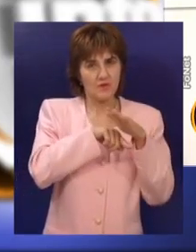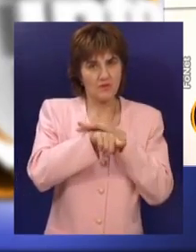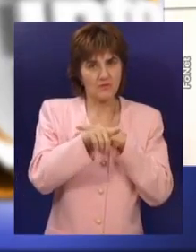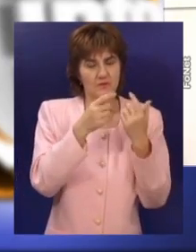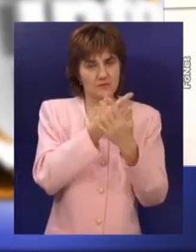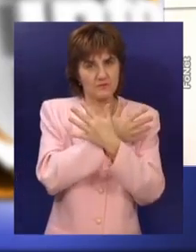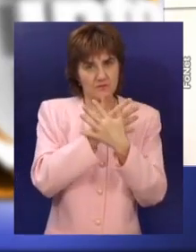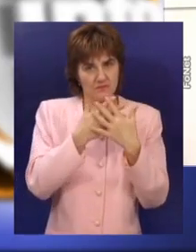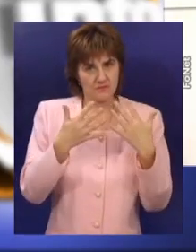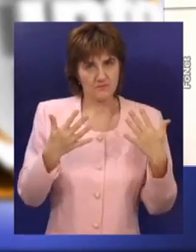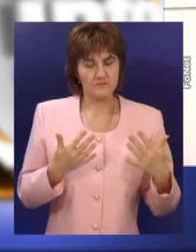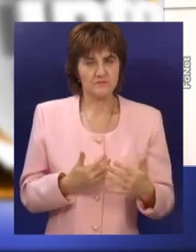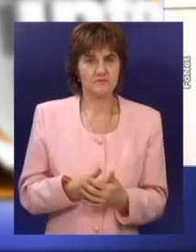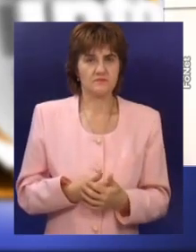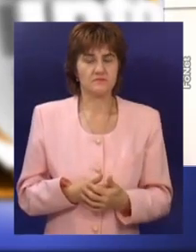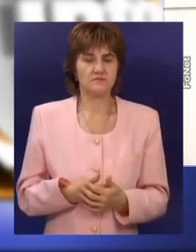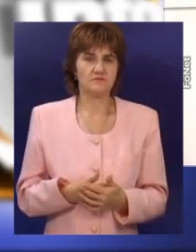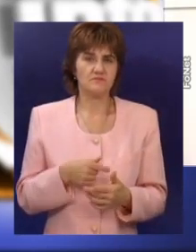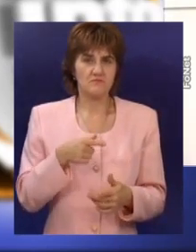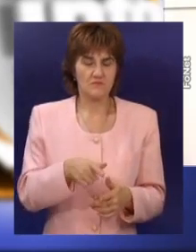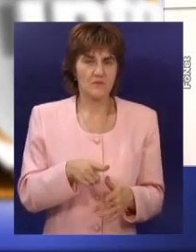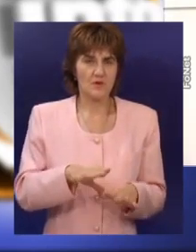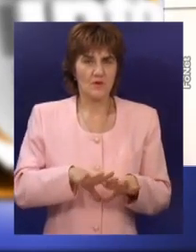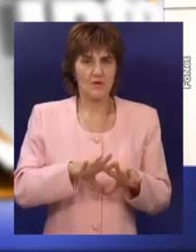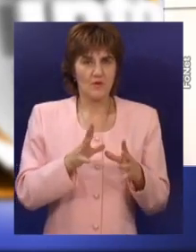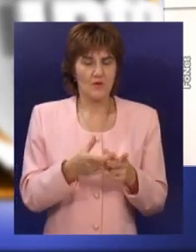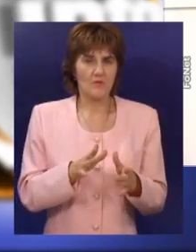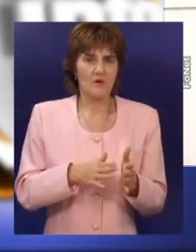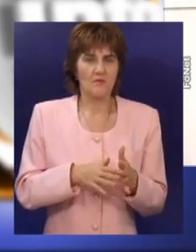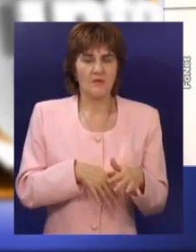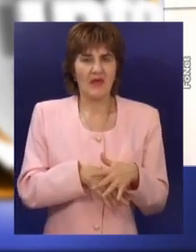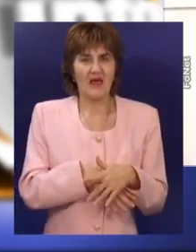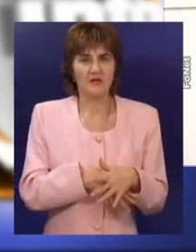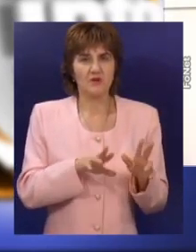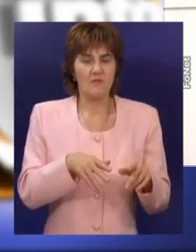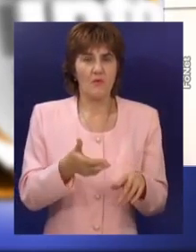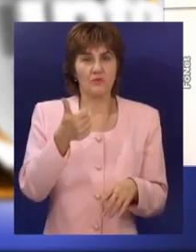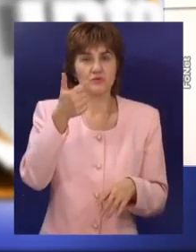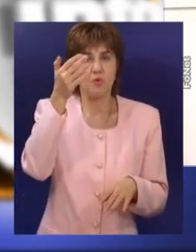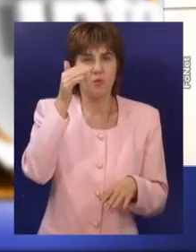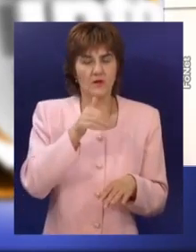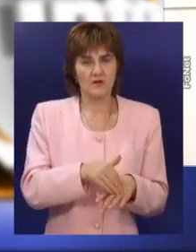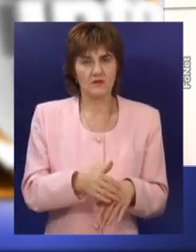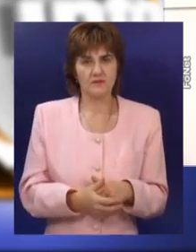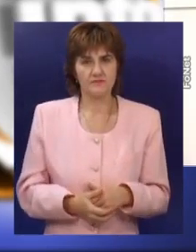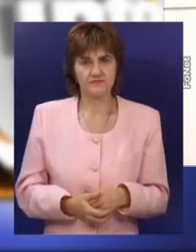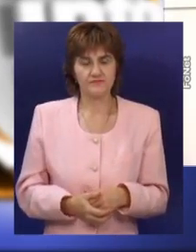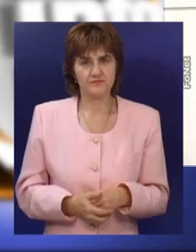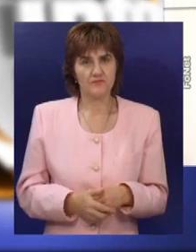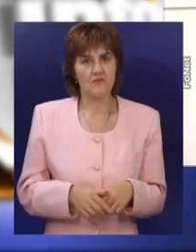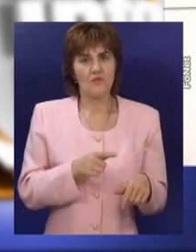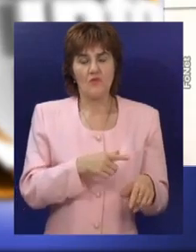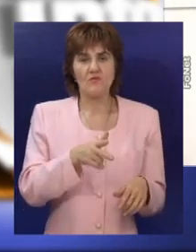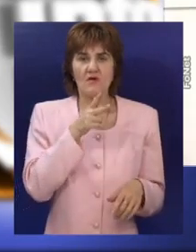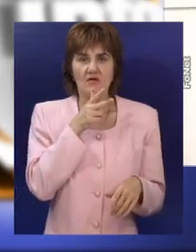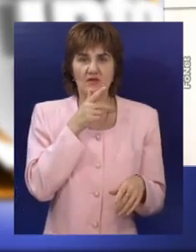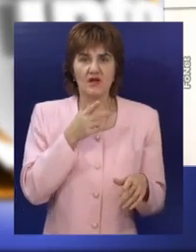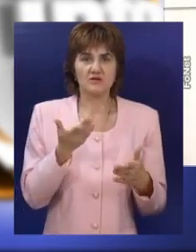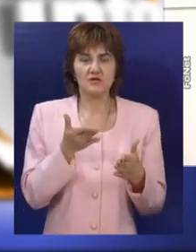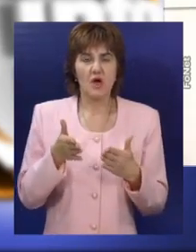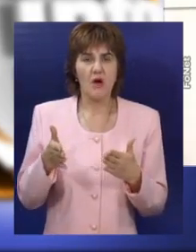migranata koji se procenjuje da ih u Grčkoj trenutno ima više od 100.000 i koji traže put